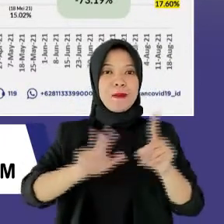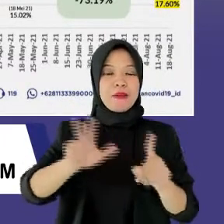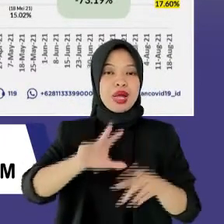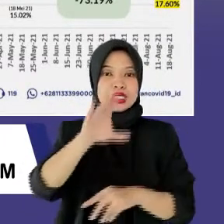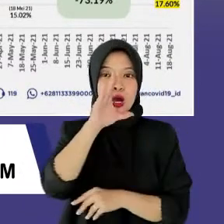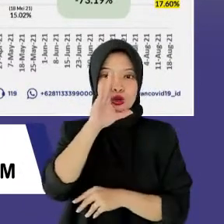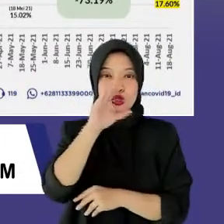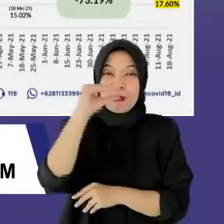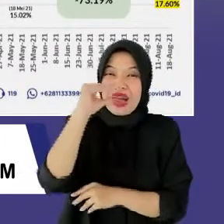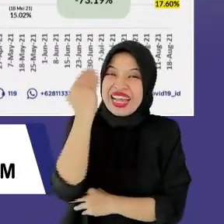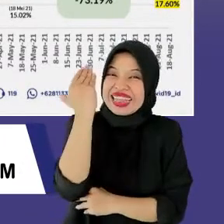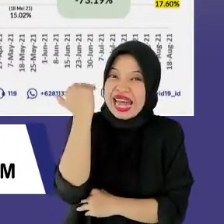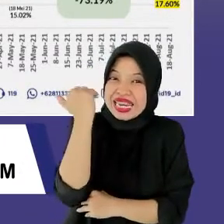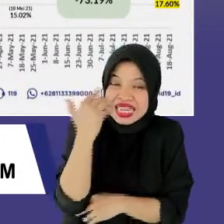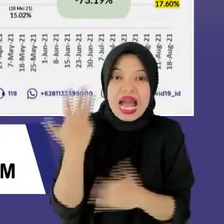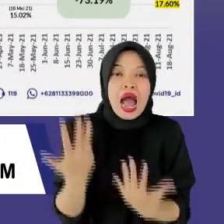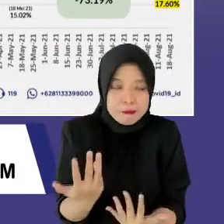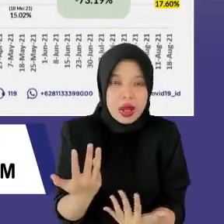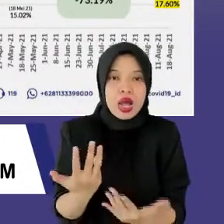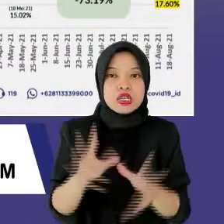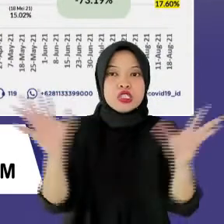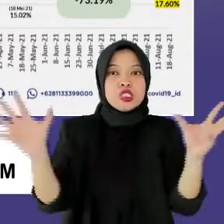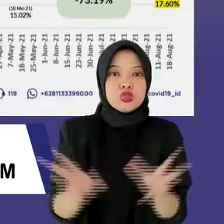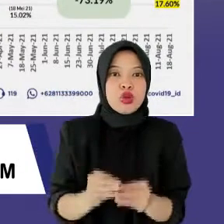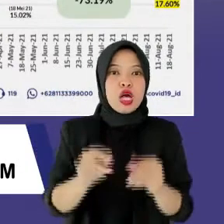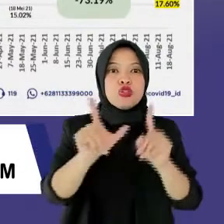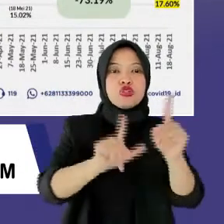18 Agustus tadi pagi, ini sudah di angka